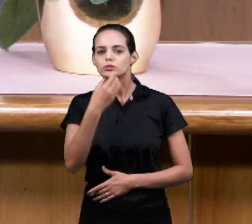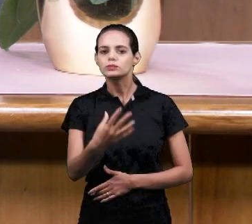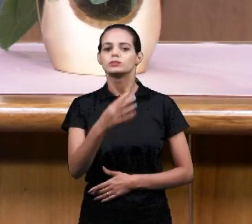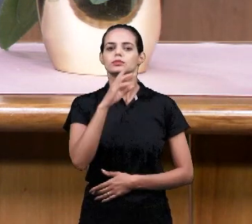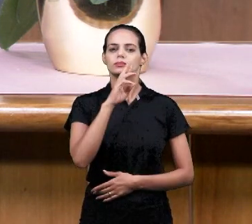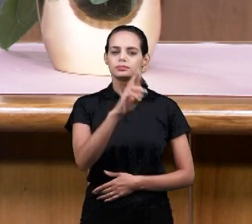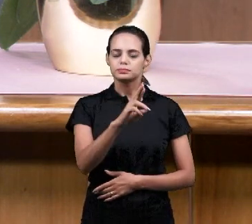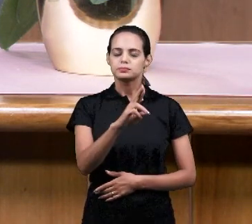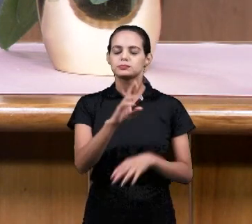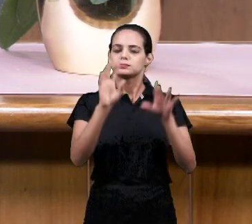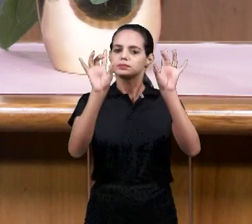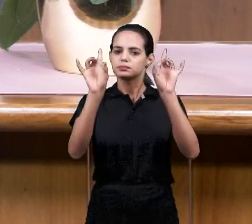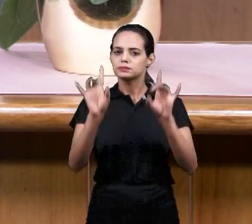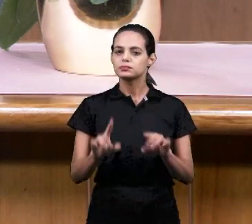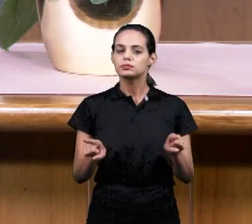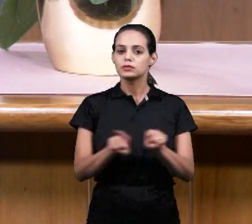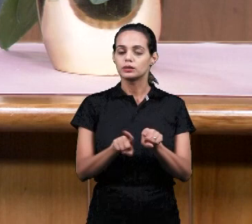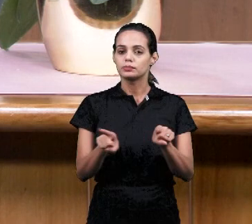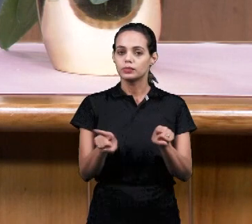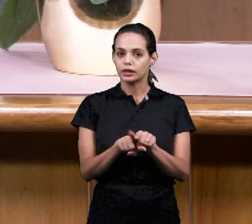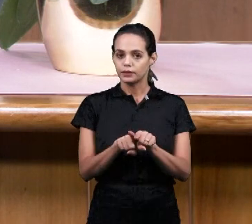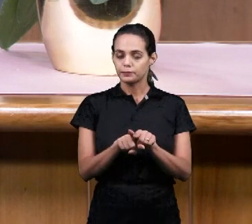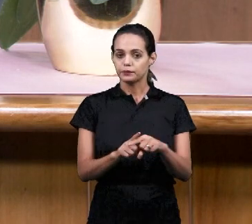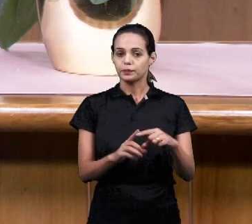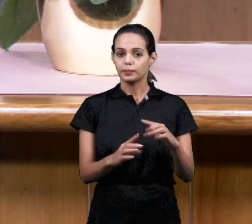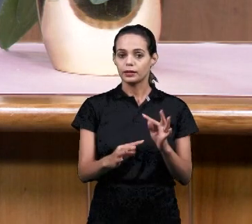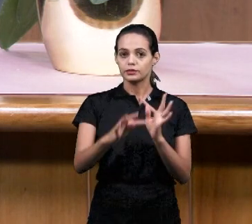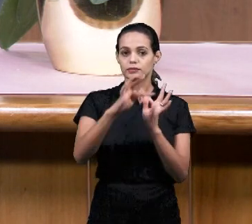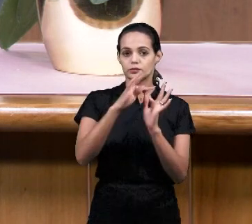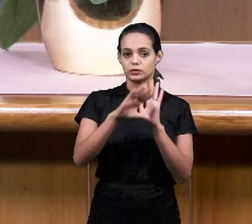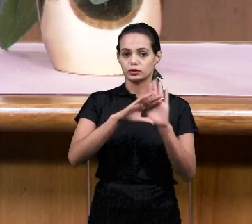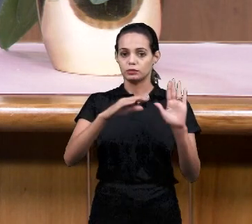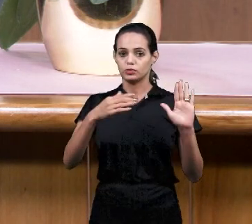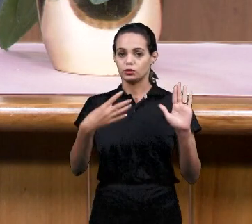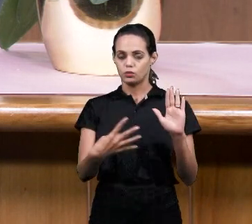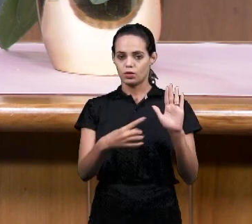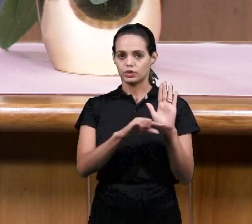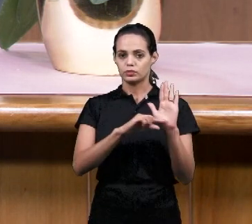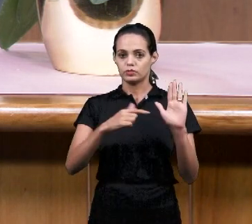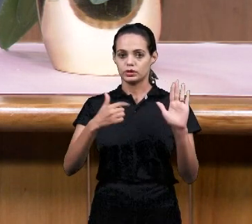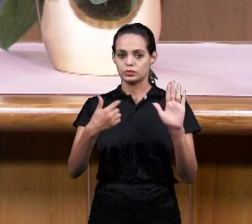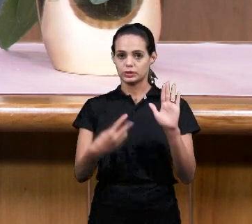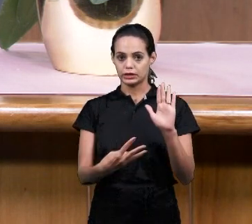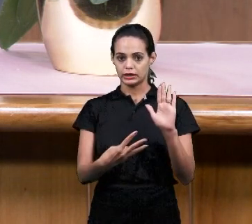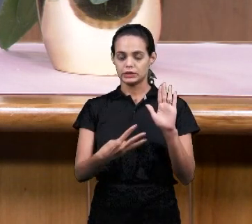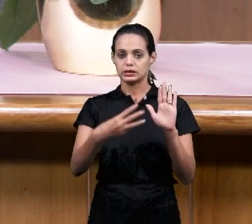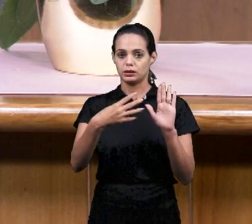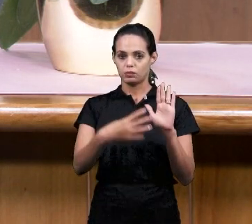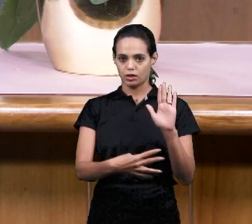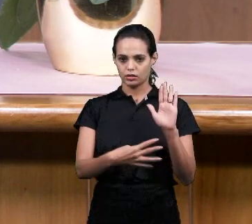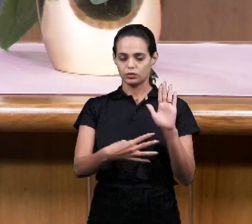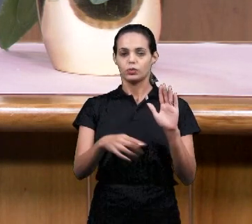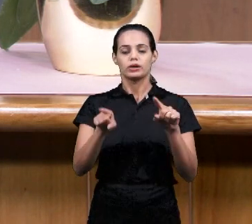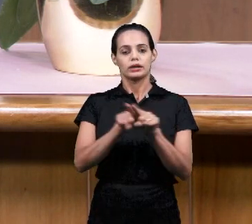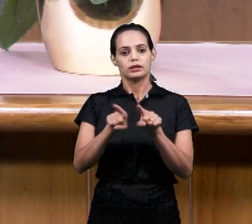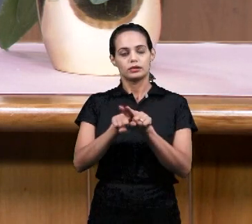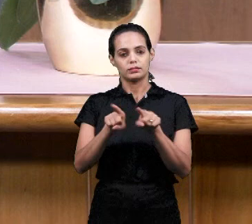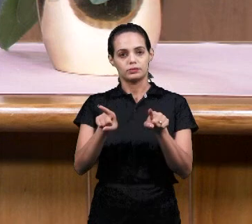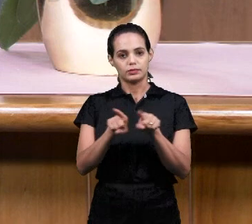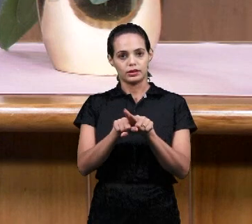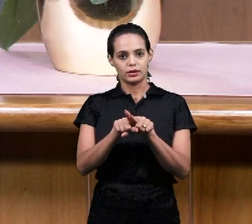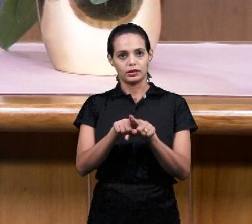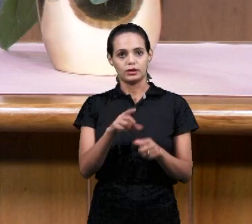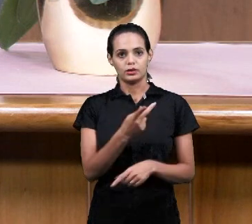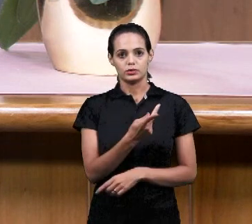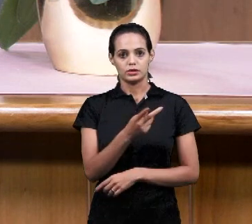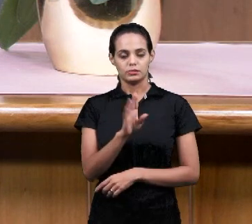spécialement citant les textes, n'est-ce pas? 2 Timothée chapitre 4, versets 3 et 4, et aussi la lettre aux Hébreux, très